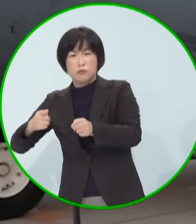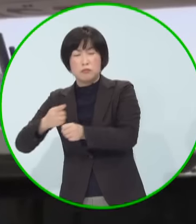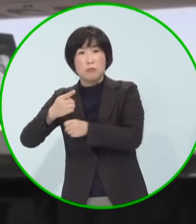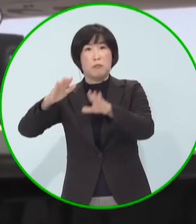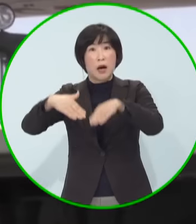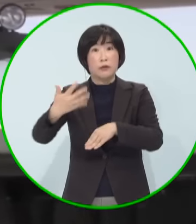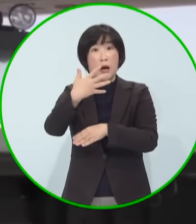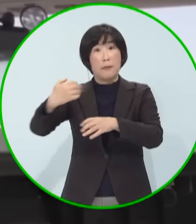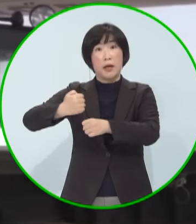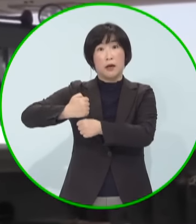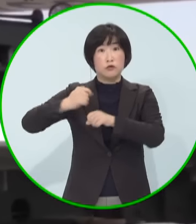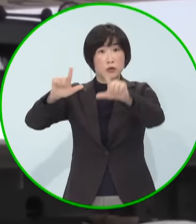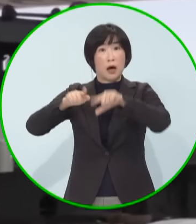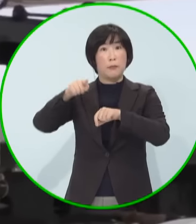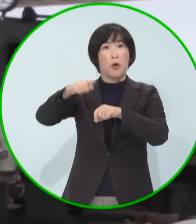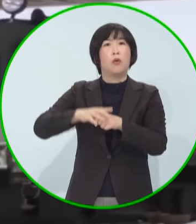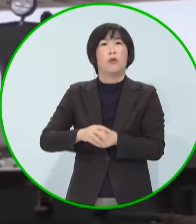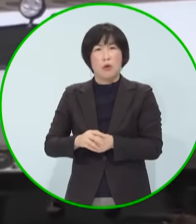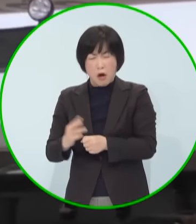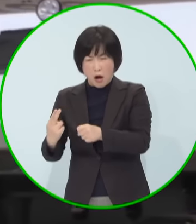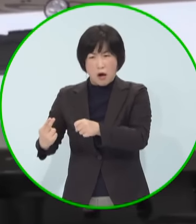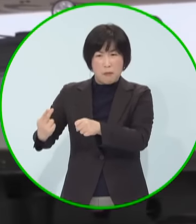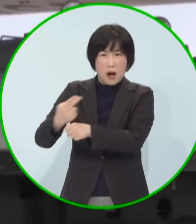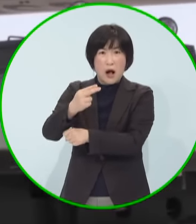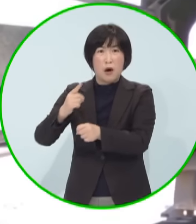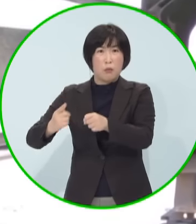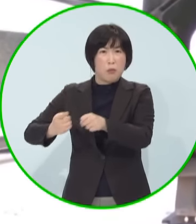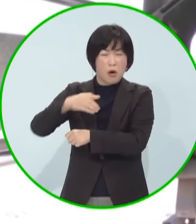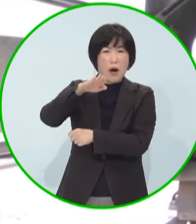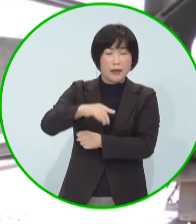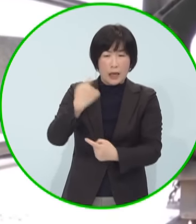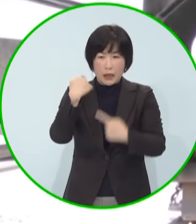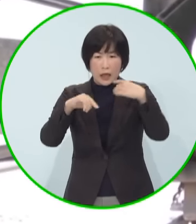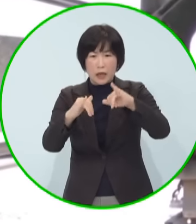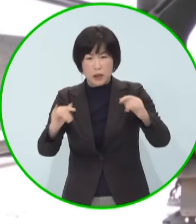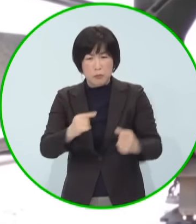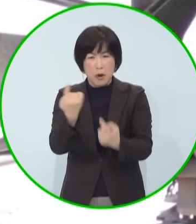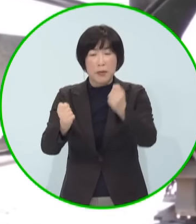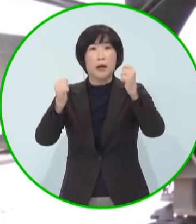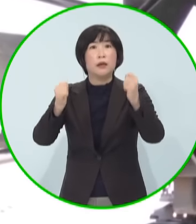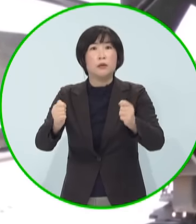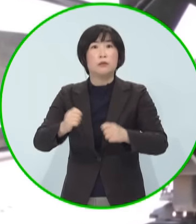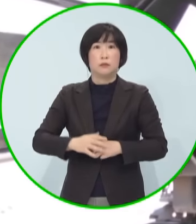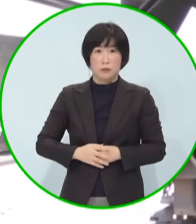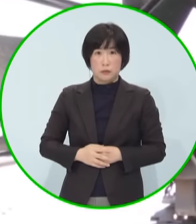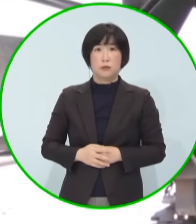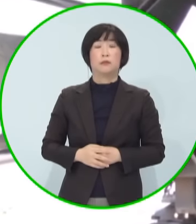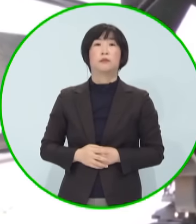弾道ミサイルやロケット弾が撃ち込まれ、負傷者が出たということです。